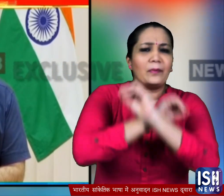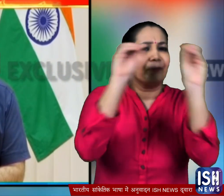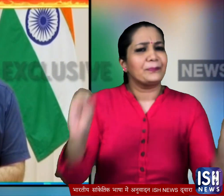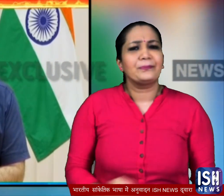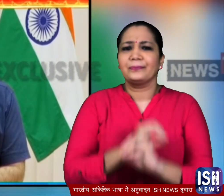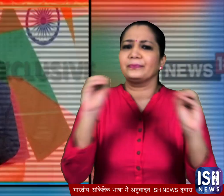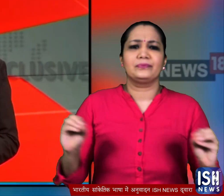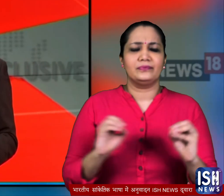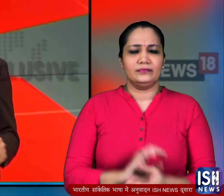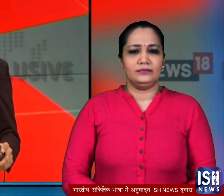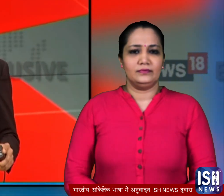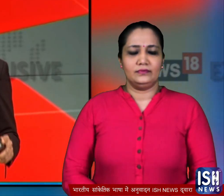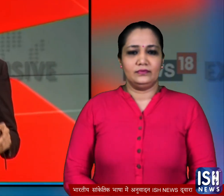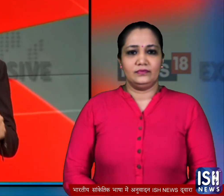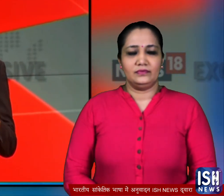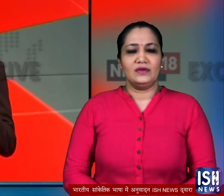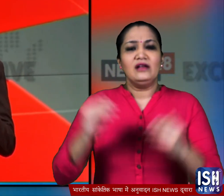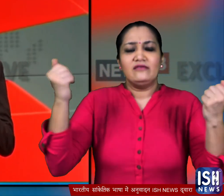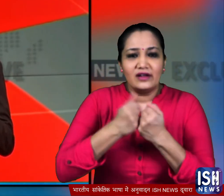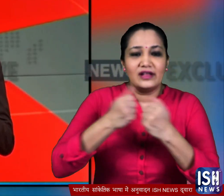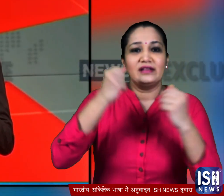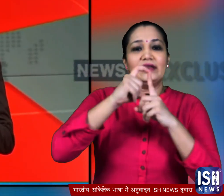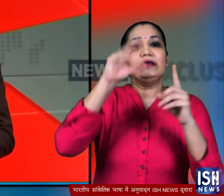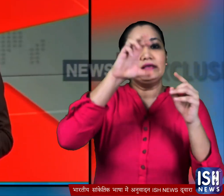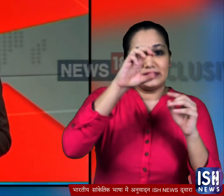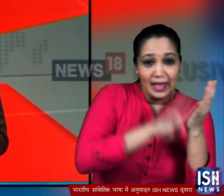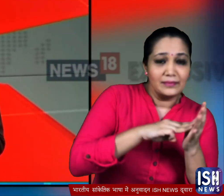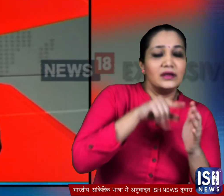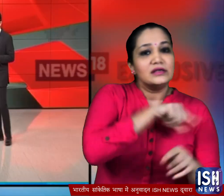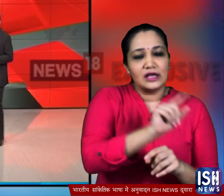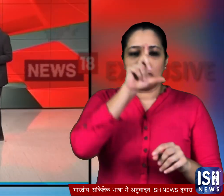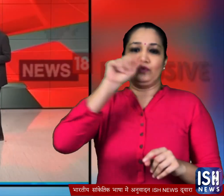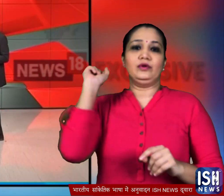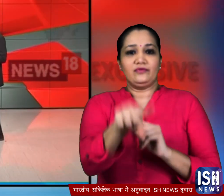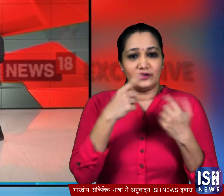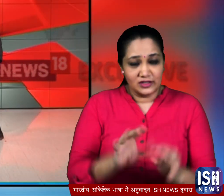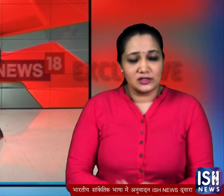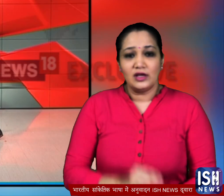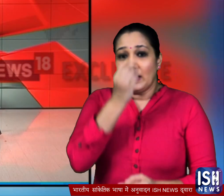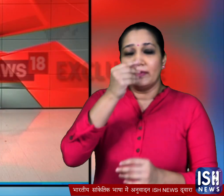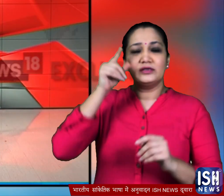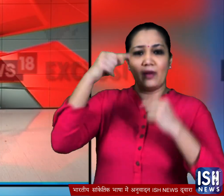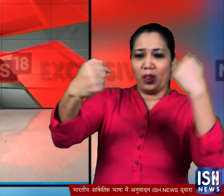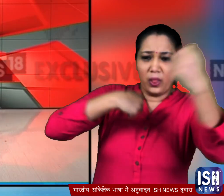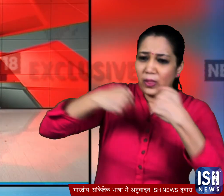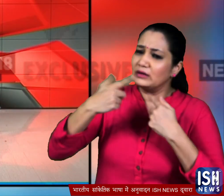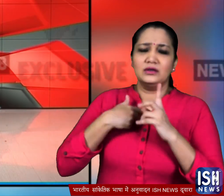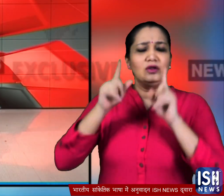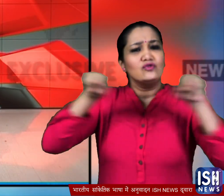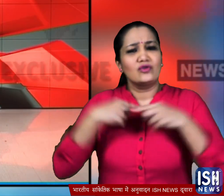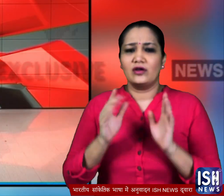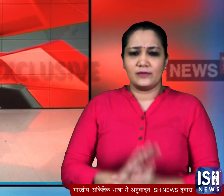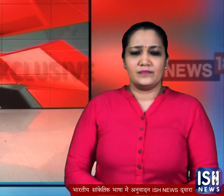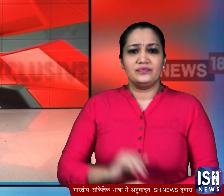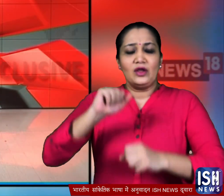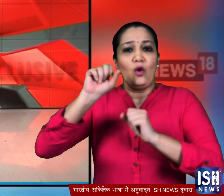नहीं। वहीं इस विवाद पर दिल्ली के मुख्यमंत्री अरविंद केजरीवाल ने भी ट्वीट किया। उन्होंने बीजेपी के आरोपों का जवाब दिया और लिखा कि जब